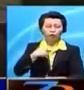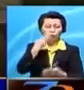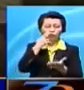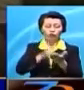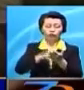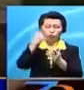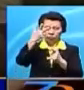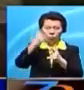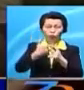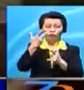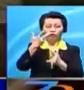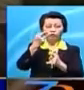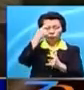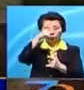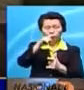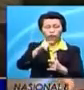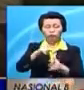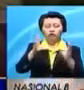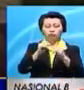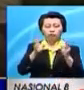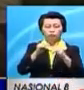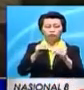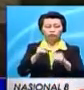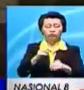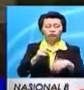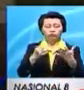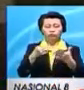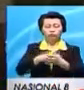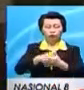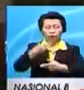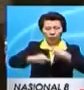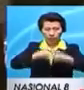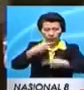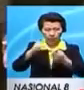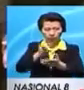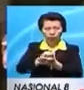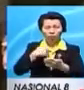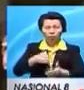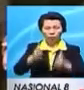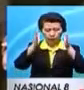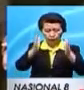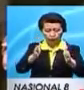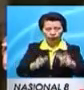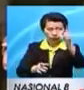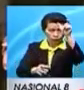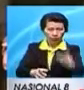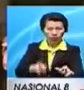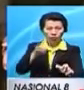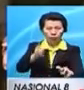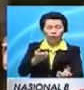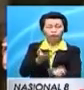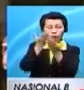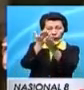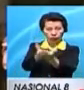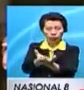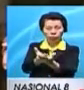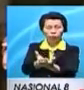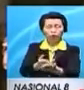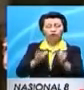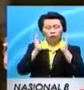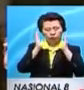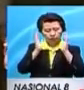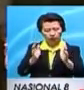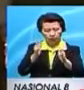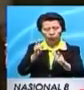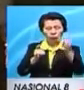3 bulan untuk mesyuarat agung itu berlaku, dan dalam proses itu ada tempoh pencalonan yang perlu dikemukakan, tempoh